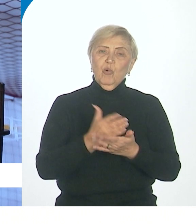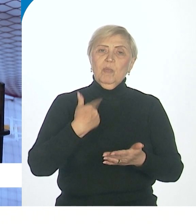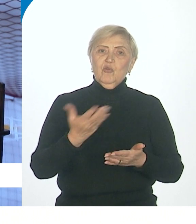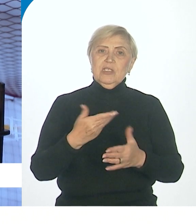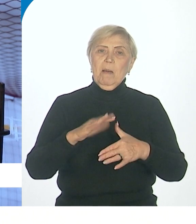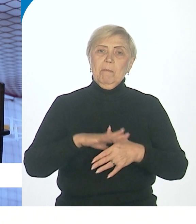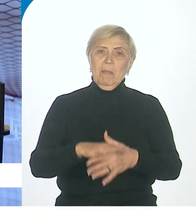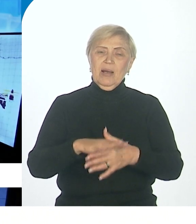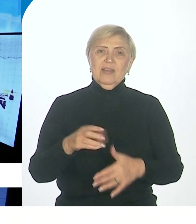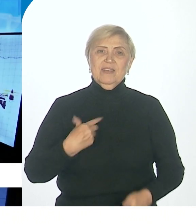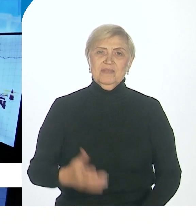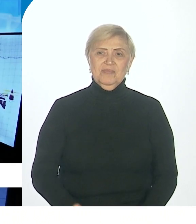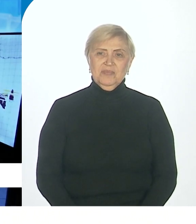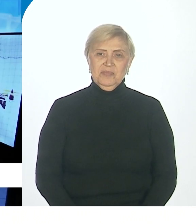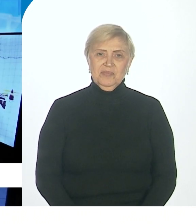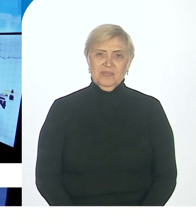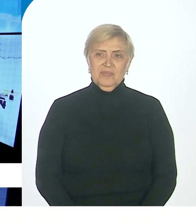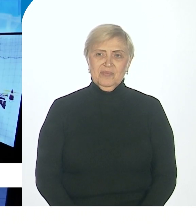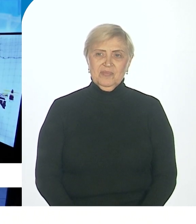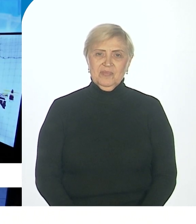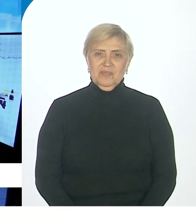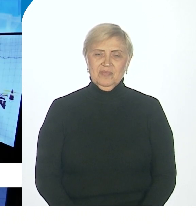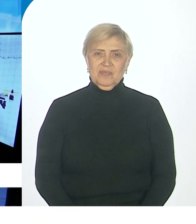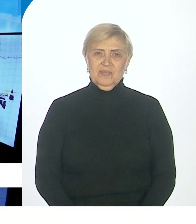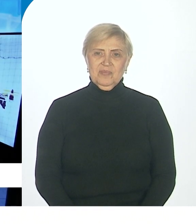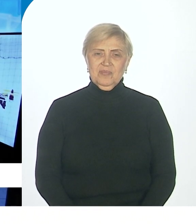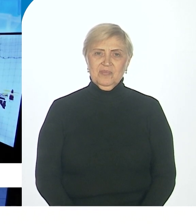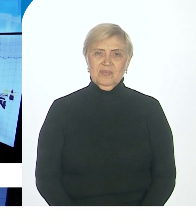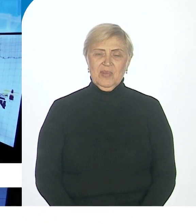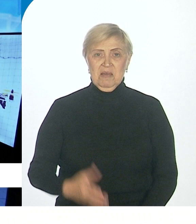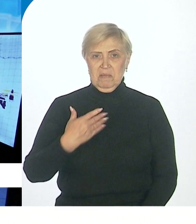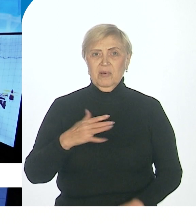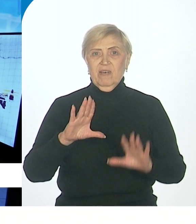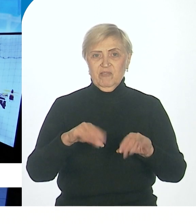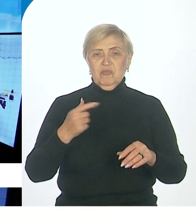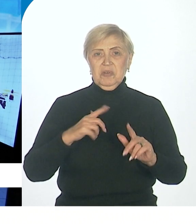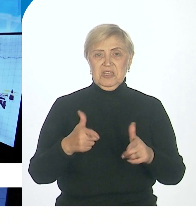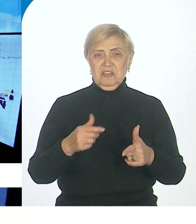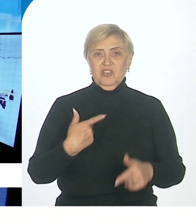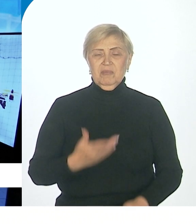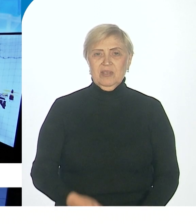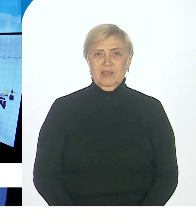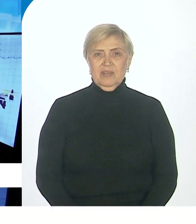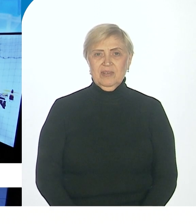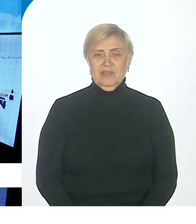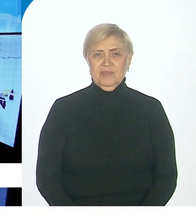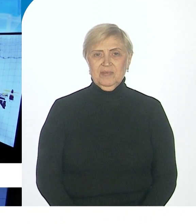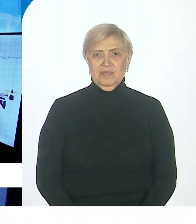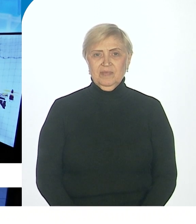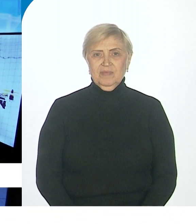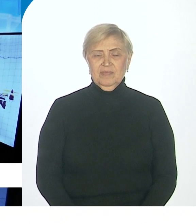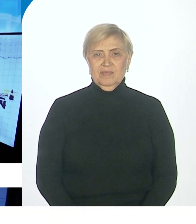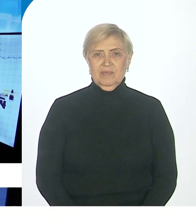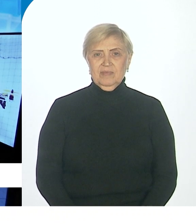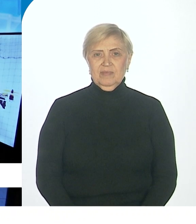детям. А по субботам... Та домашка, которую хочется делать ребенком. Конечно, давайте делать все. Слушайте, хорошо, давайте, но мы все-таки не успеем про все